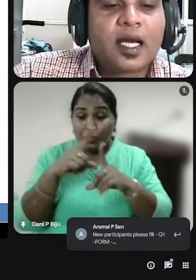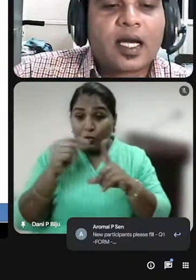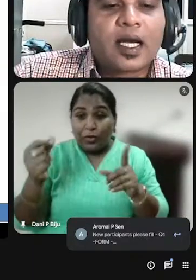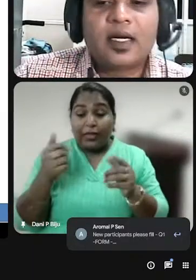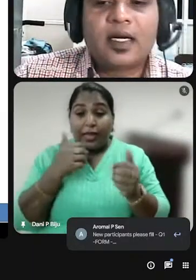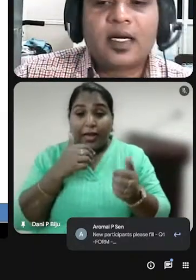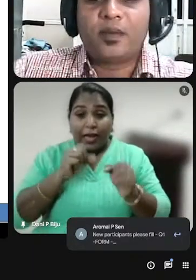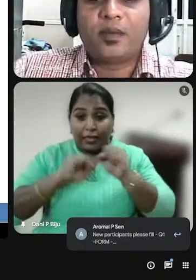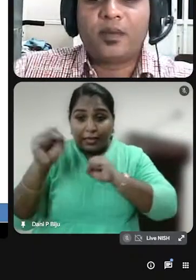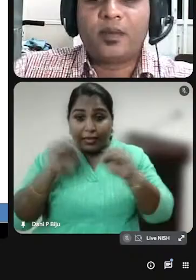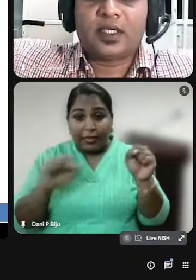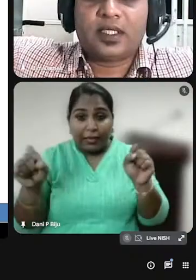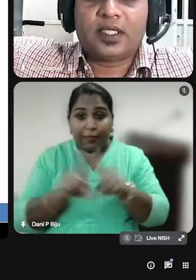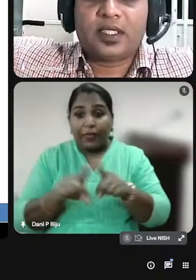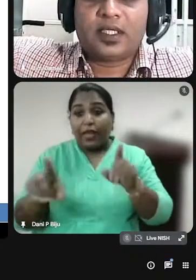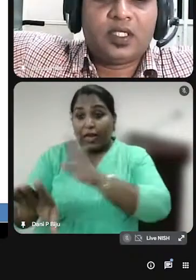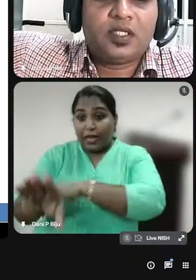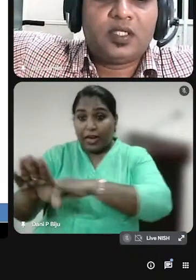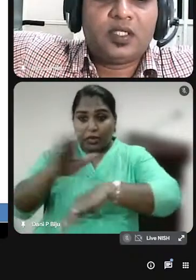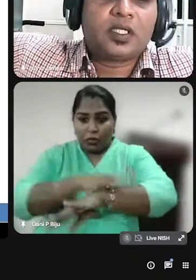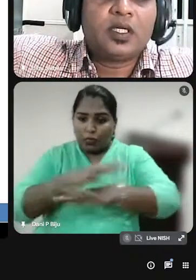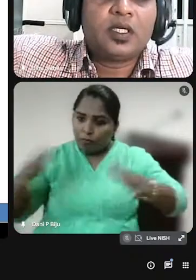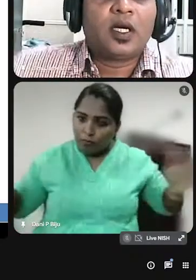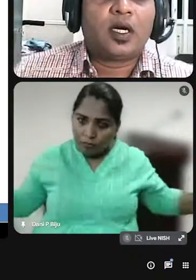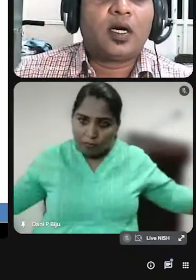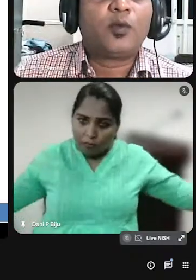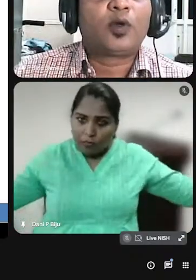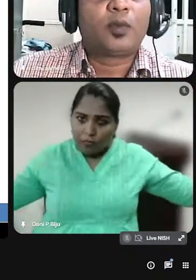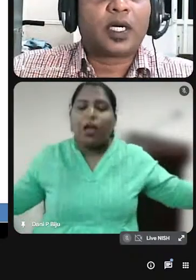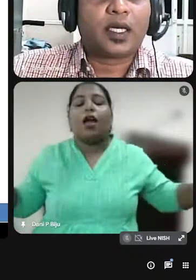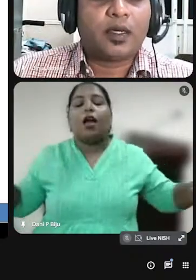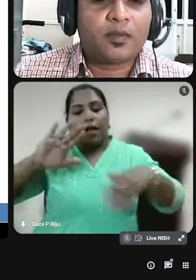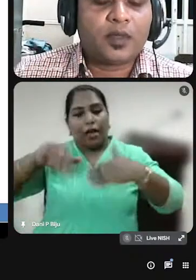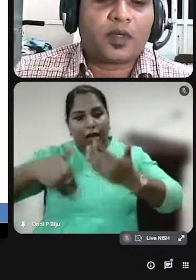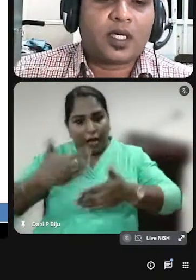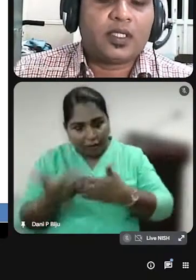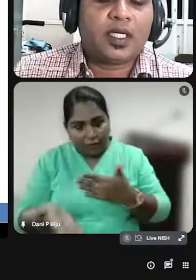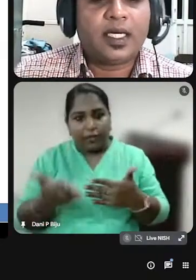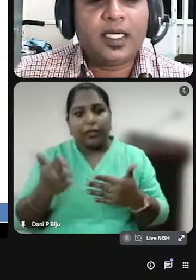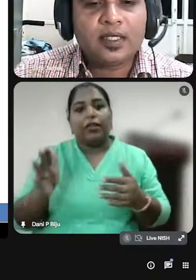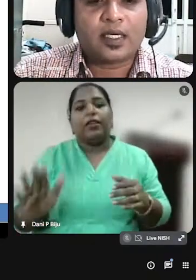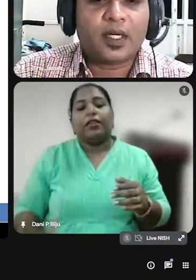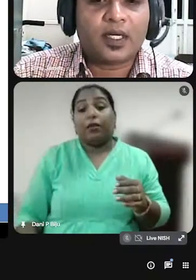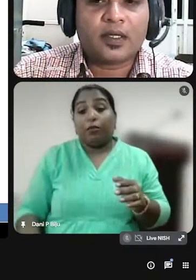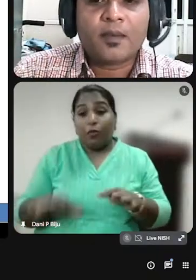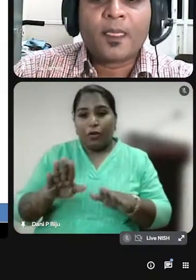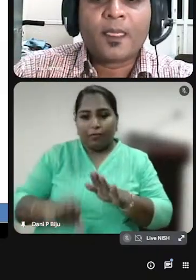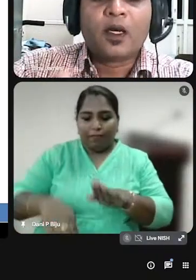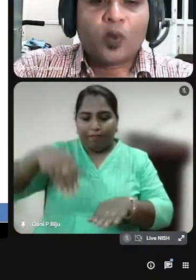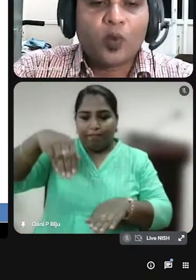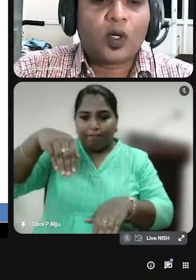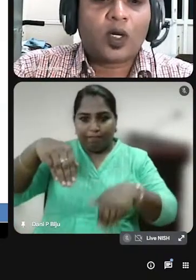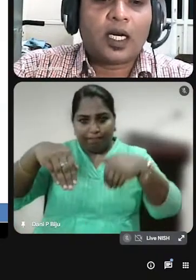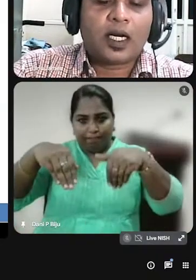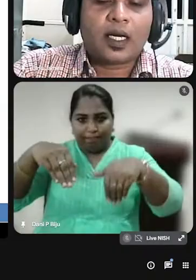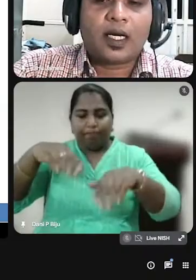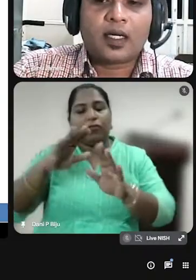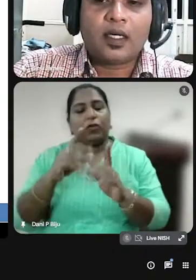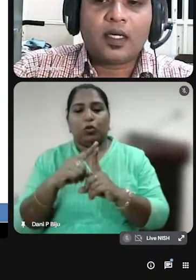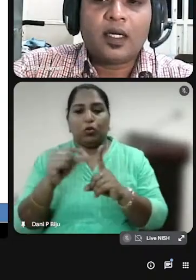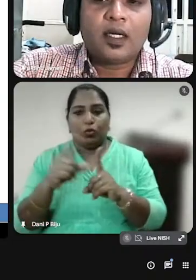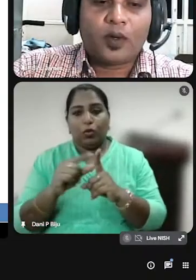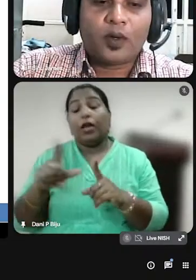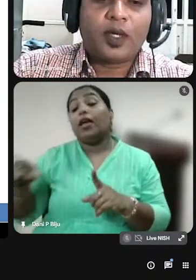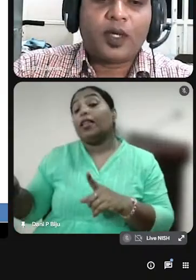തന്നെ കൈകൾ രണ്ടും രണ്ട് വശത്തേക്ക് വിരിച്ചു വെച്ചിട്ട് മുട്ടുമടക്കി നിവർത്തി ചെയ്യുക. ഈ സമയത്ത് കൂടുള്ള